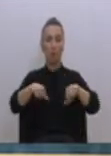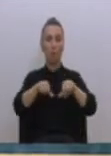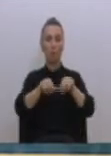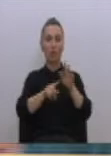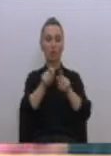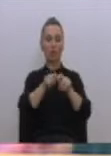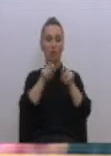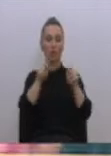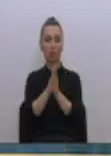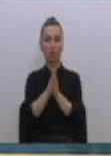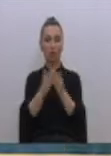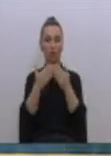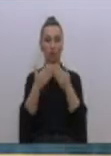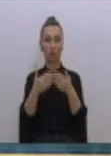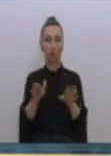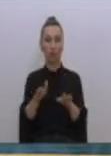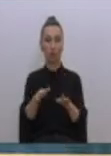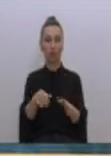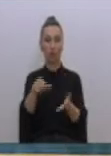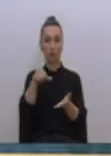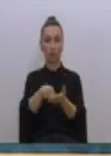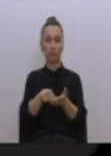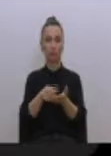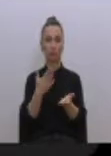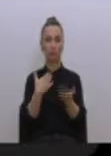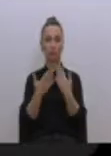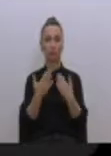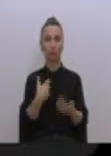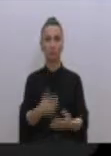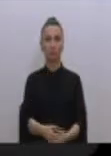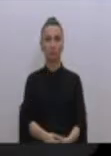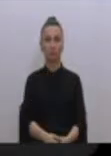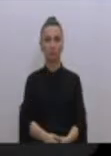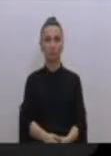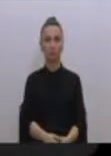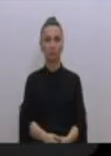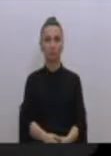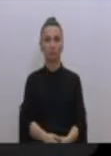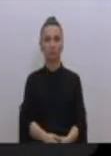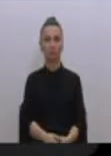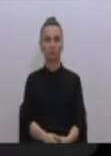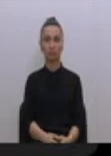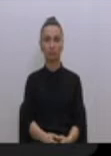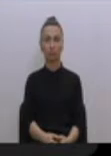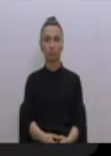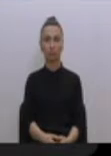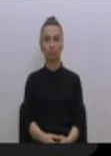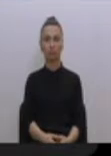șeknis, șesahe, trejim.